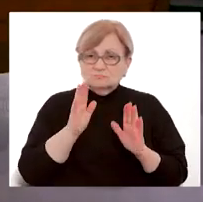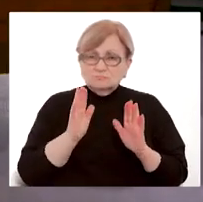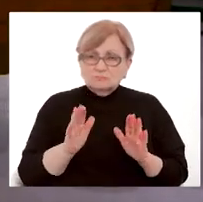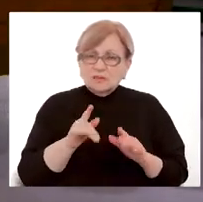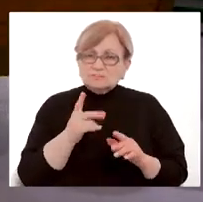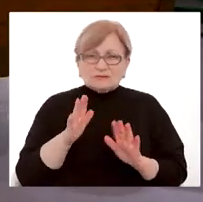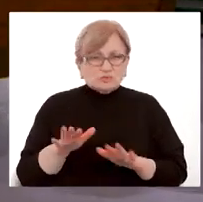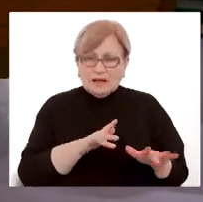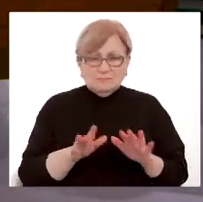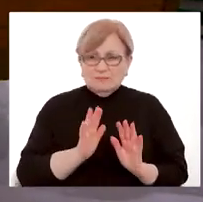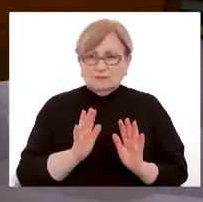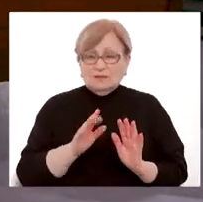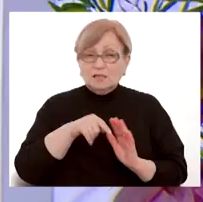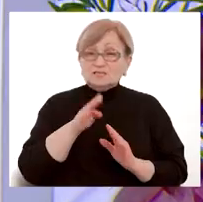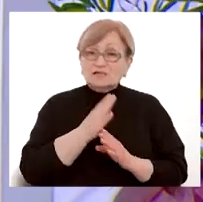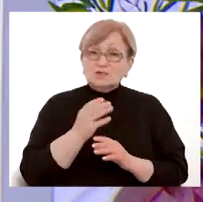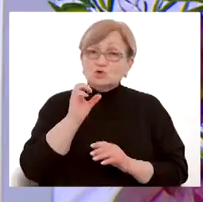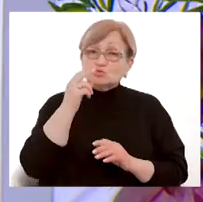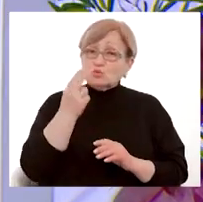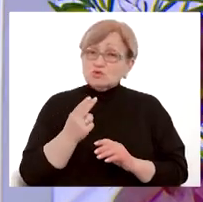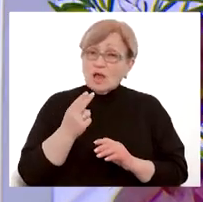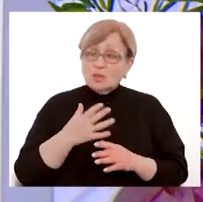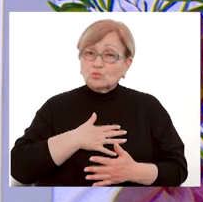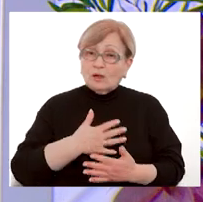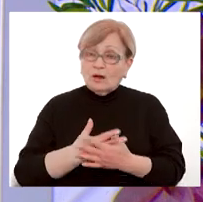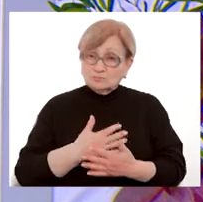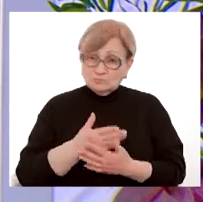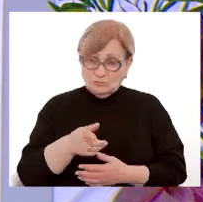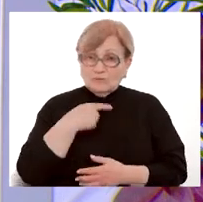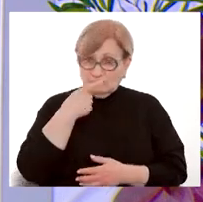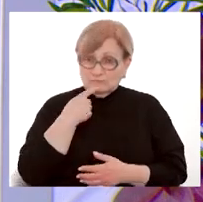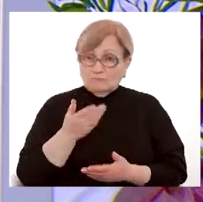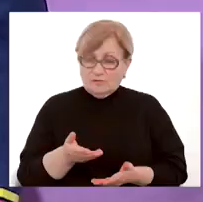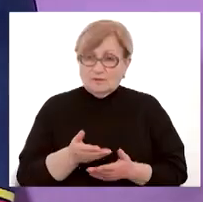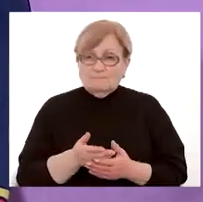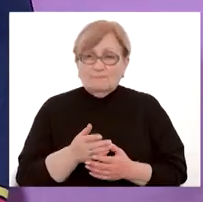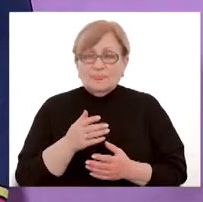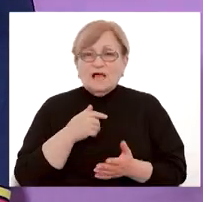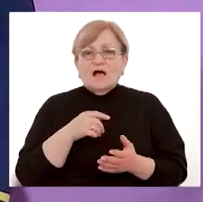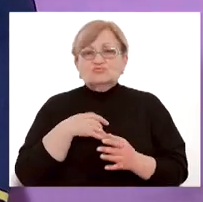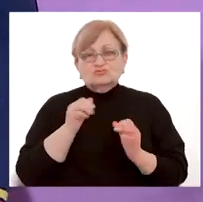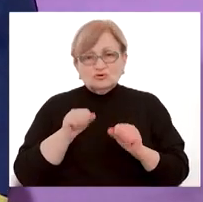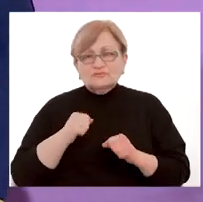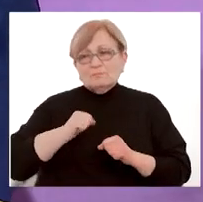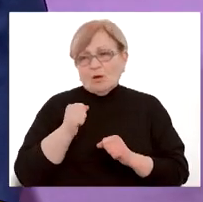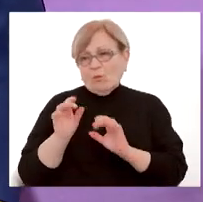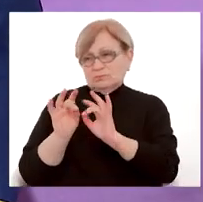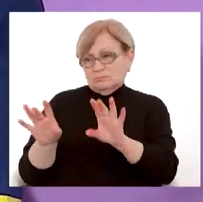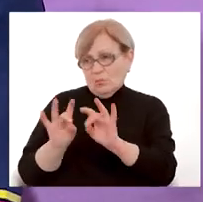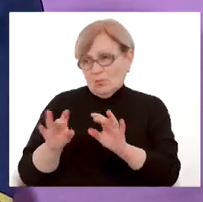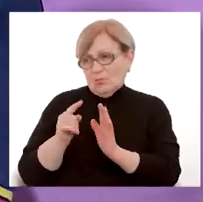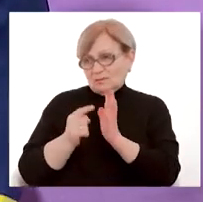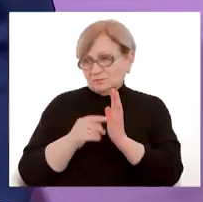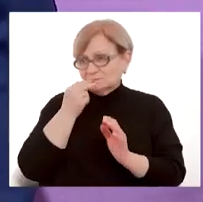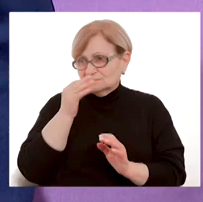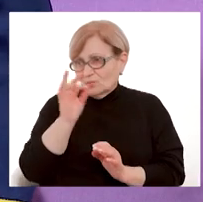ბაზისური საქმიანობა, არის ასევე ესეთ სოციალური აქტივობაც, ხომ? ჩვენ შეგვიძლია თქვა ინფორმაციის გაზიარება მეგობრებისთვის, ხომ? ან